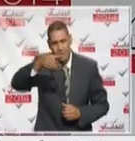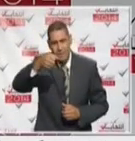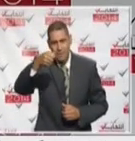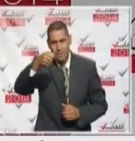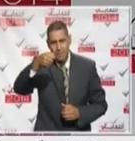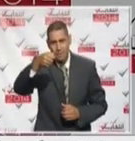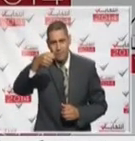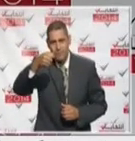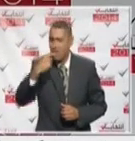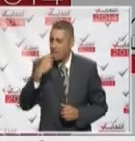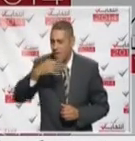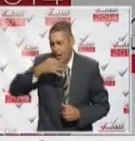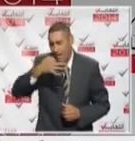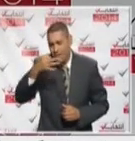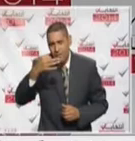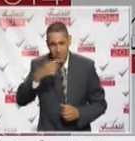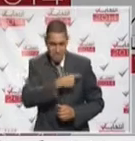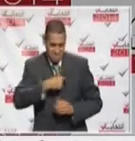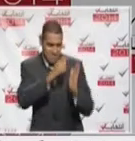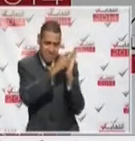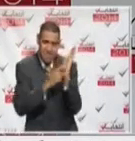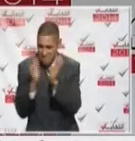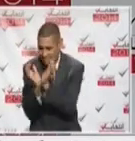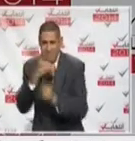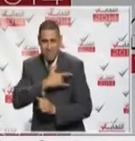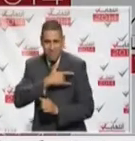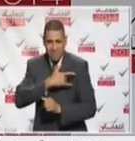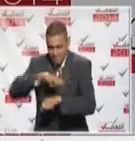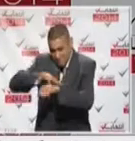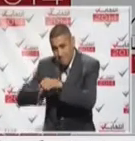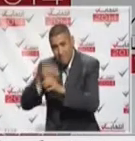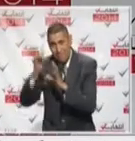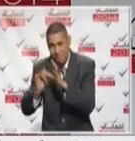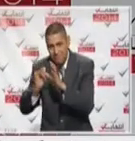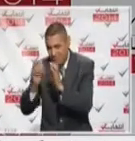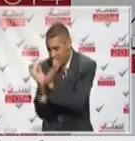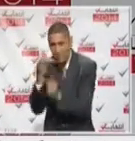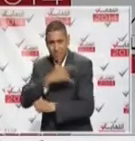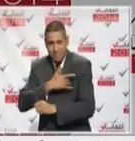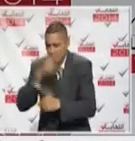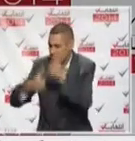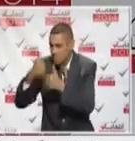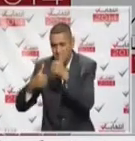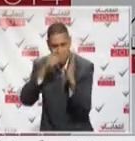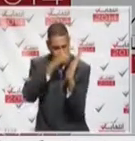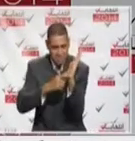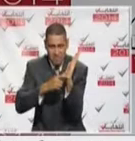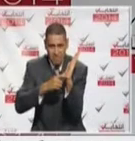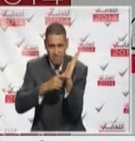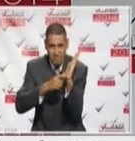وبركاته اتحدث اليكم باسم قائمه تيار المحبه في دائره باجه تيار المحبه ينافس بقائمته